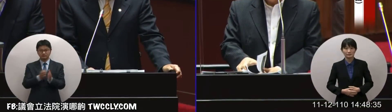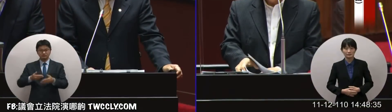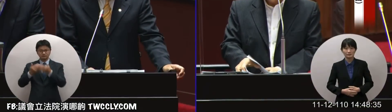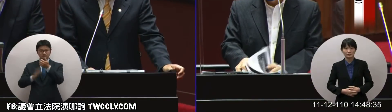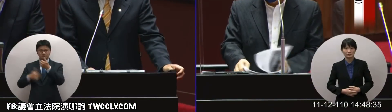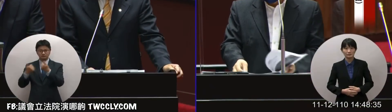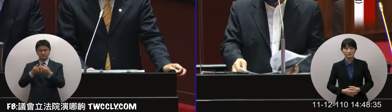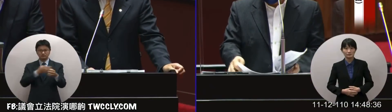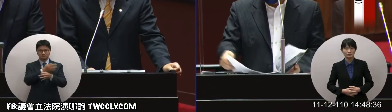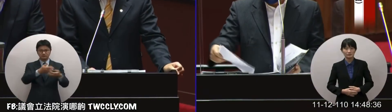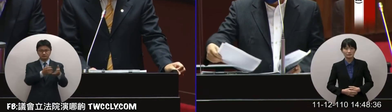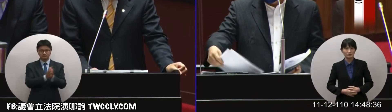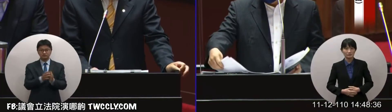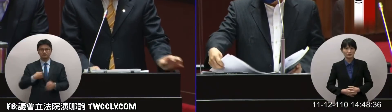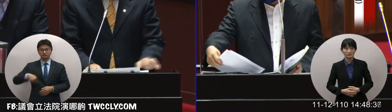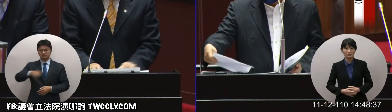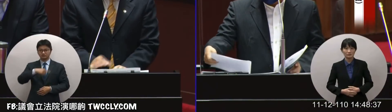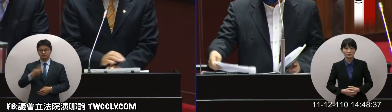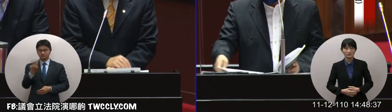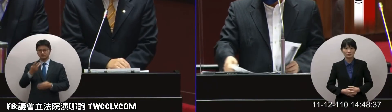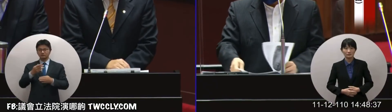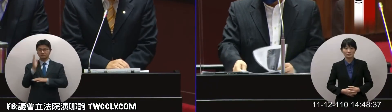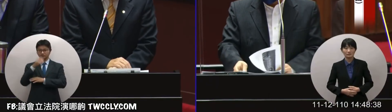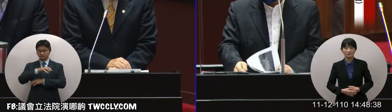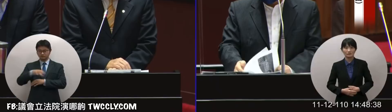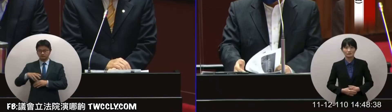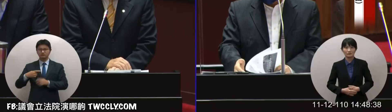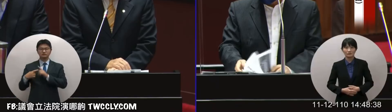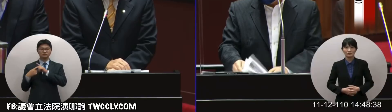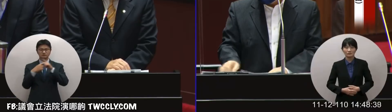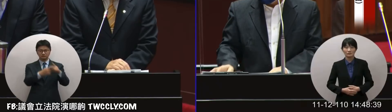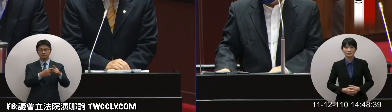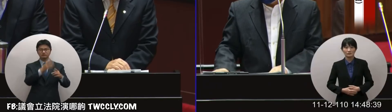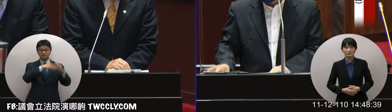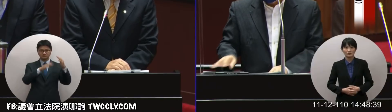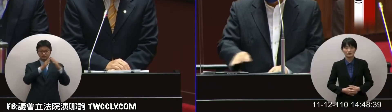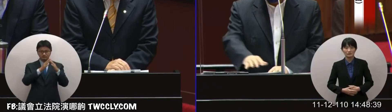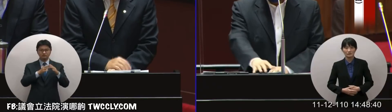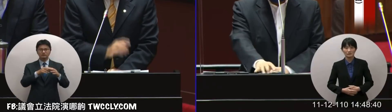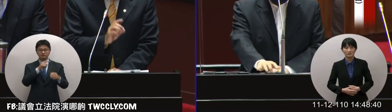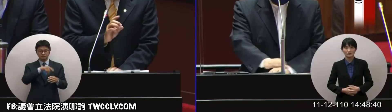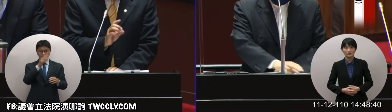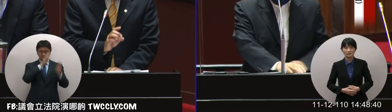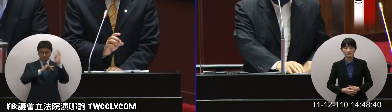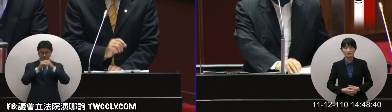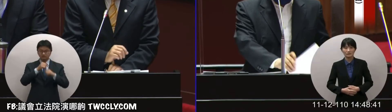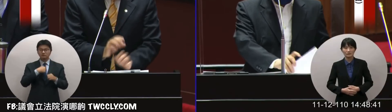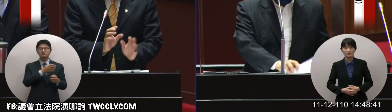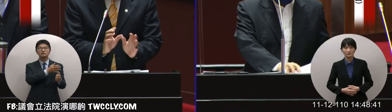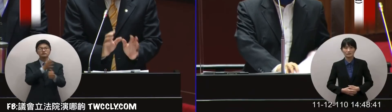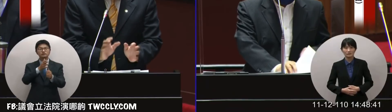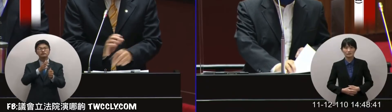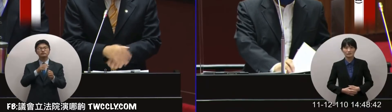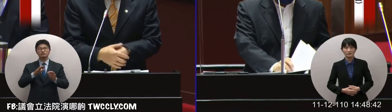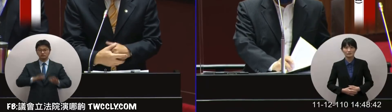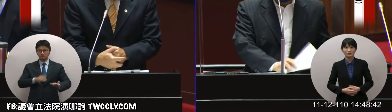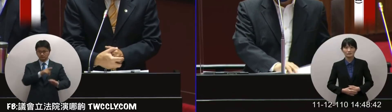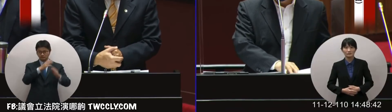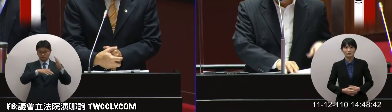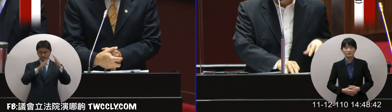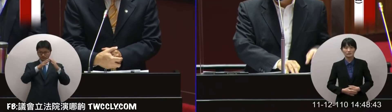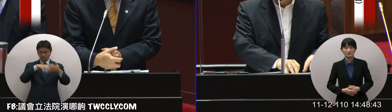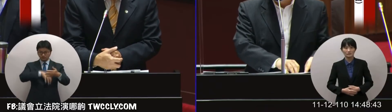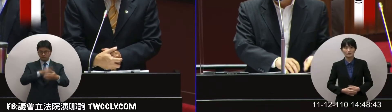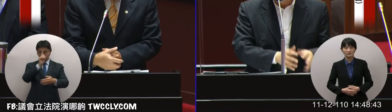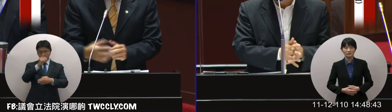部哦，就这方面呢，到学校来做一个了解。那目前所了解到的是，学校一个校舍啊，